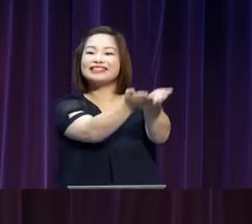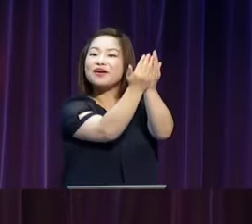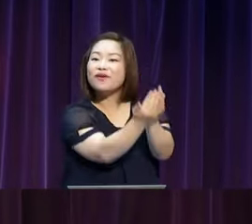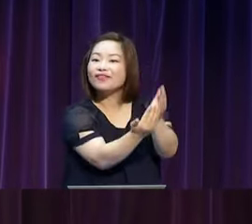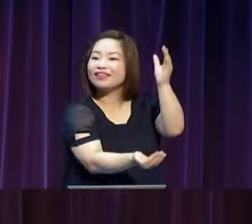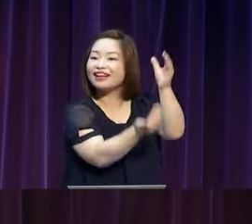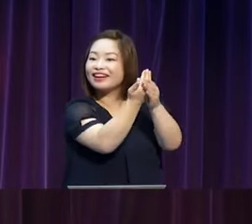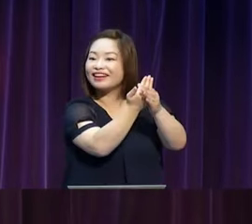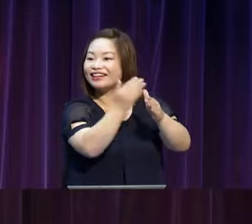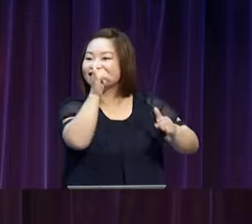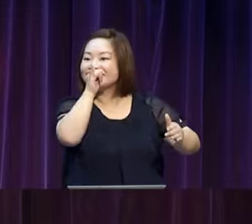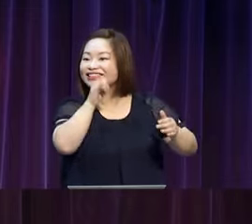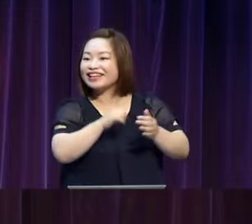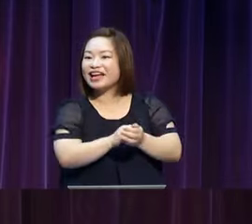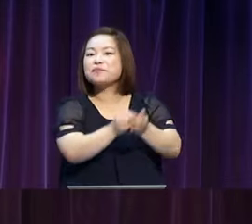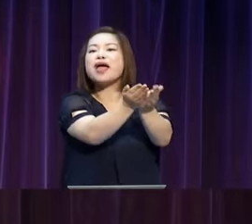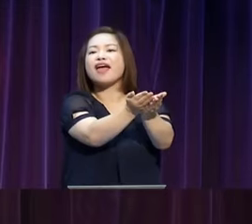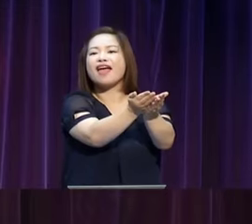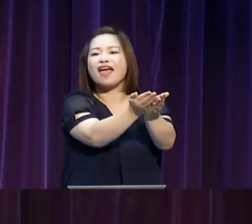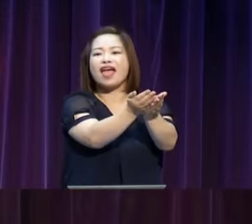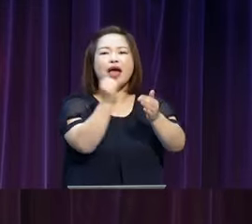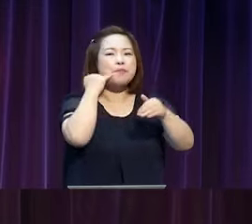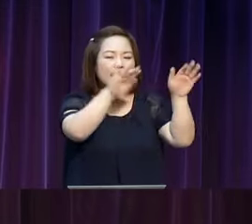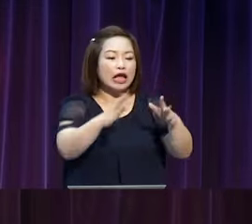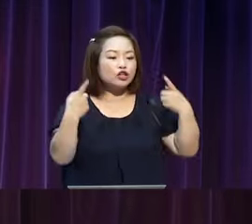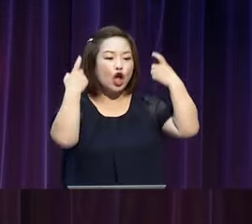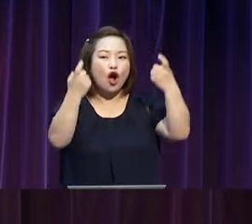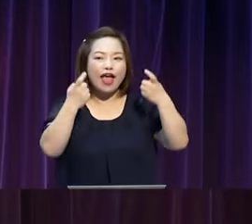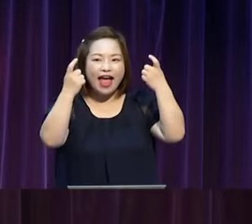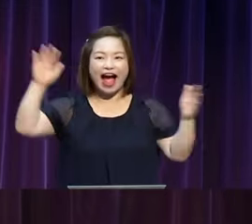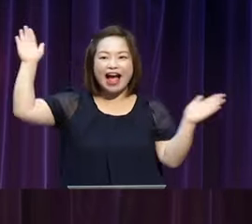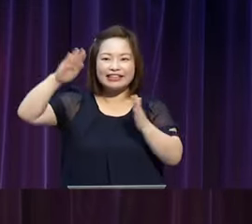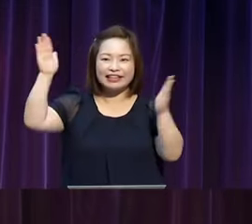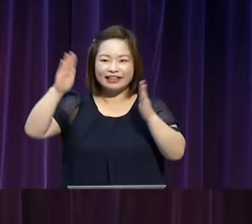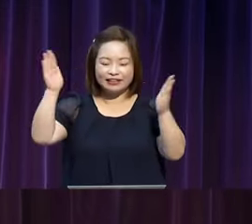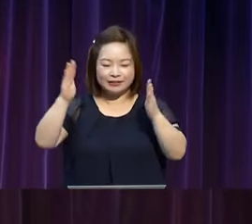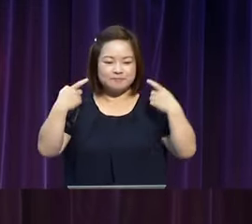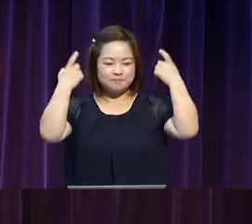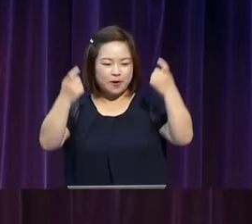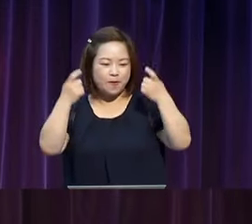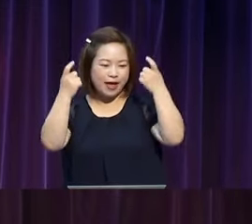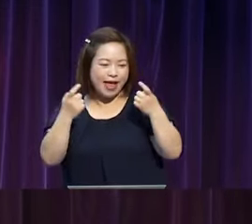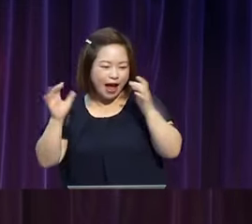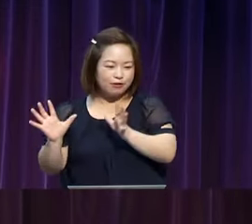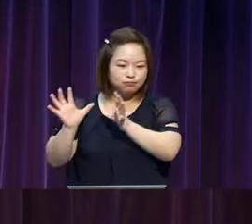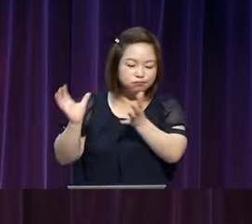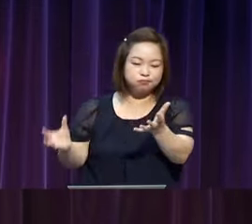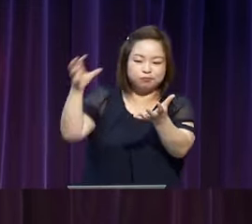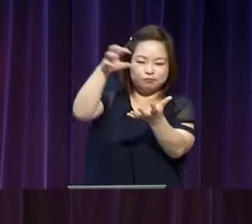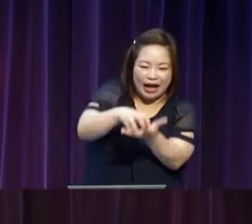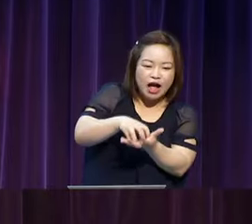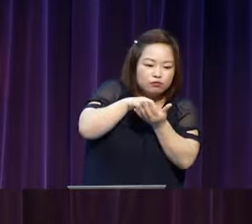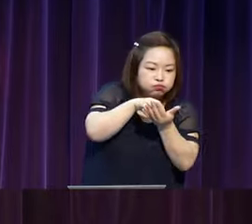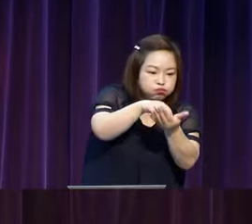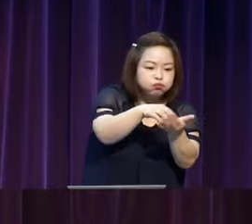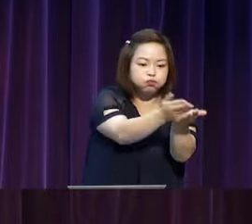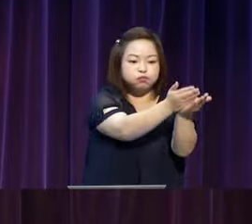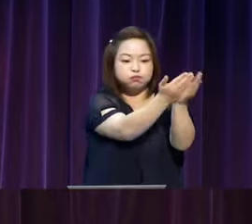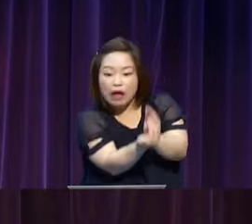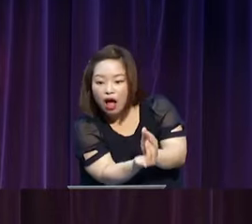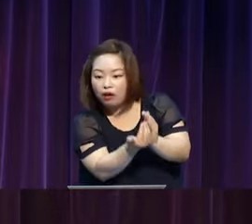있었죠? 많은 사람들이 모르고 우리 교회를 욕한다고. 야, 여기도 침례교네.